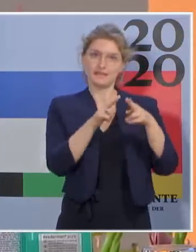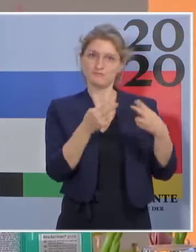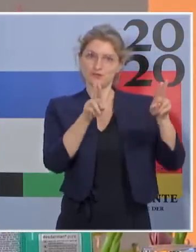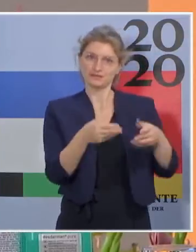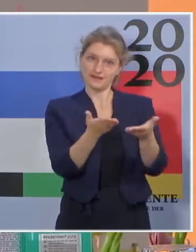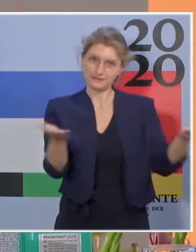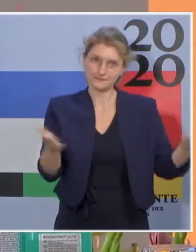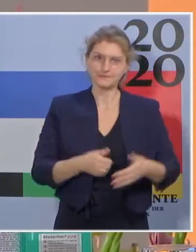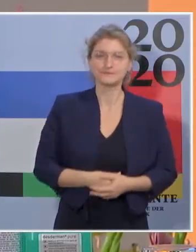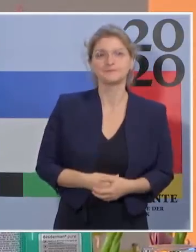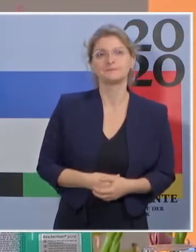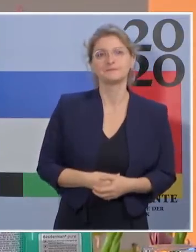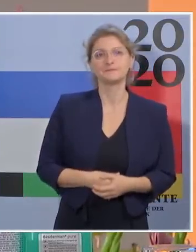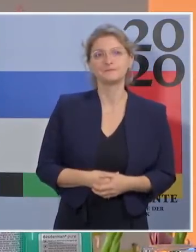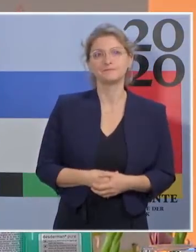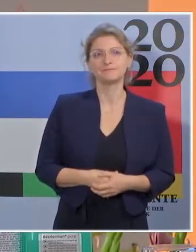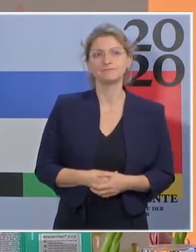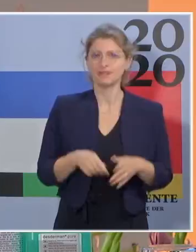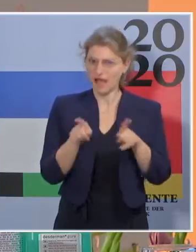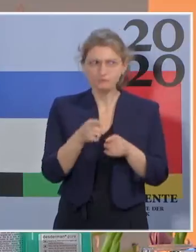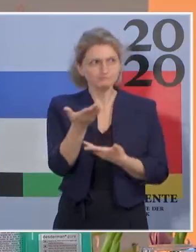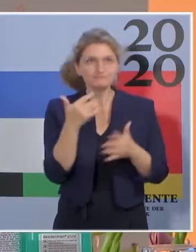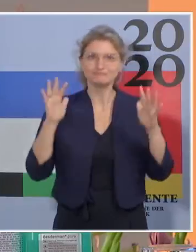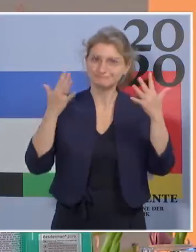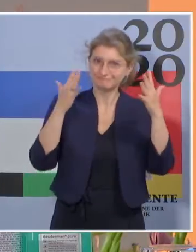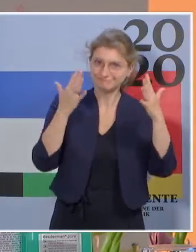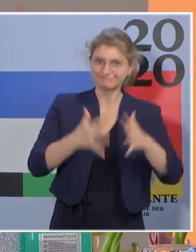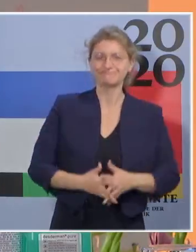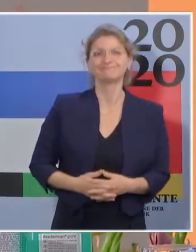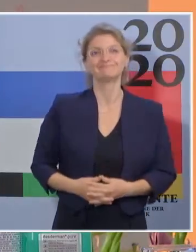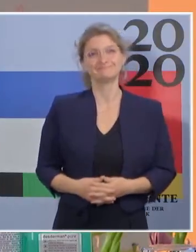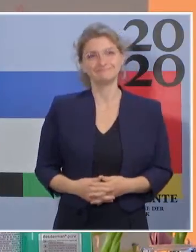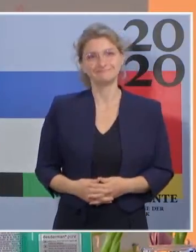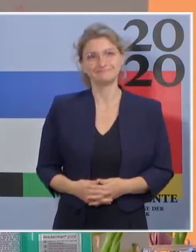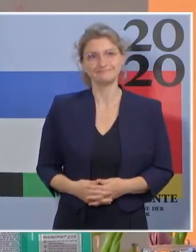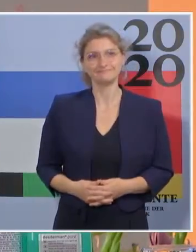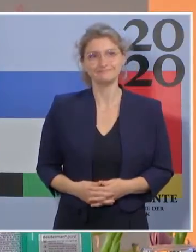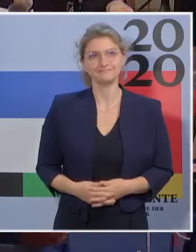Bundesrates. Auch die haben sich natürlich einen Applaus verdient, meine Damen und Herren.